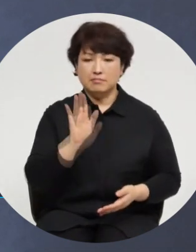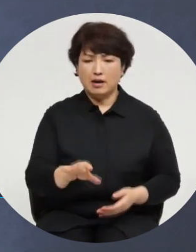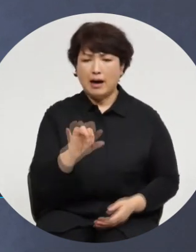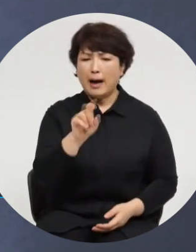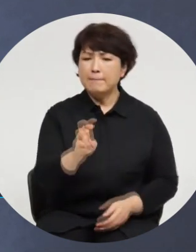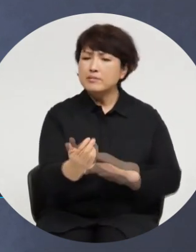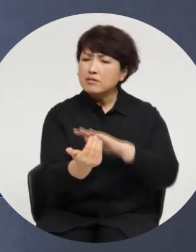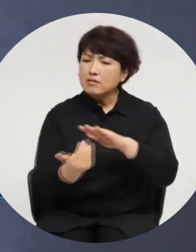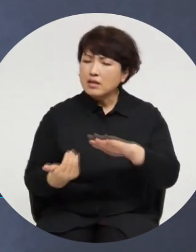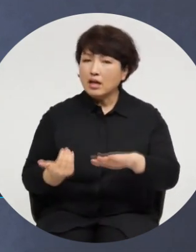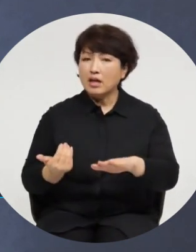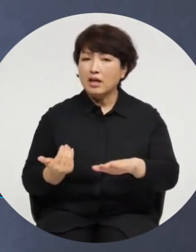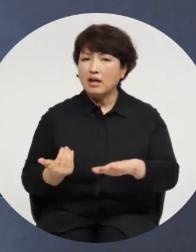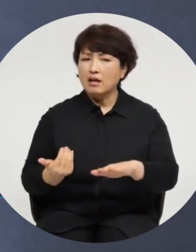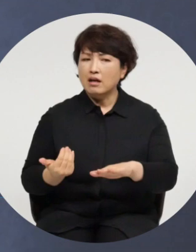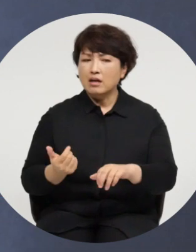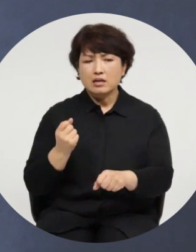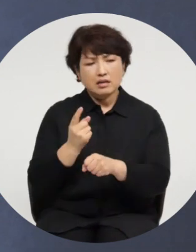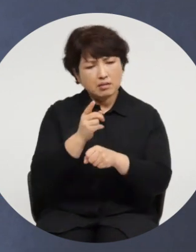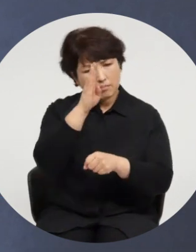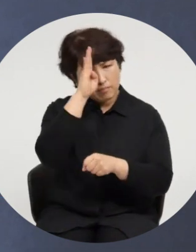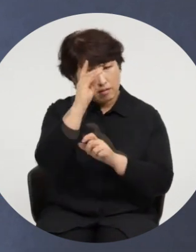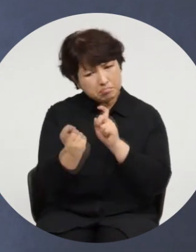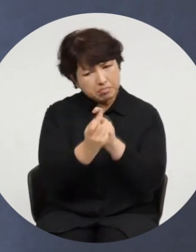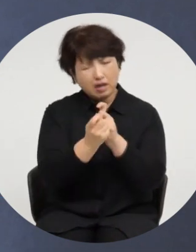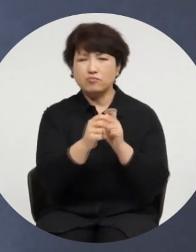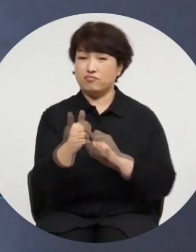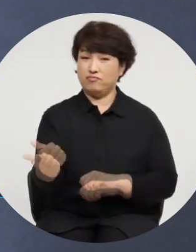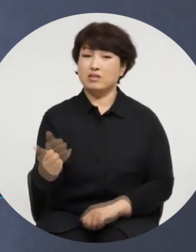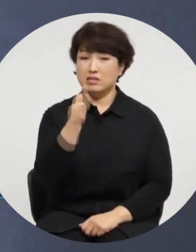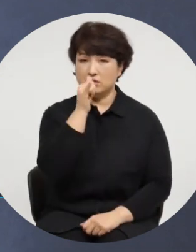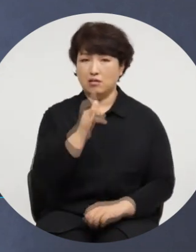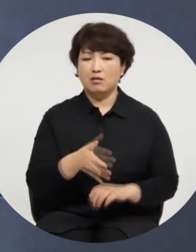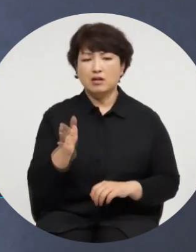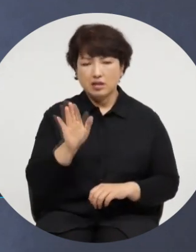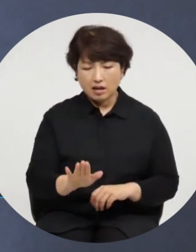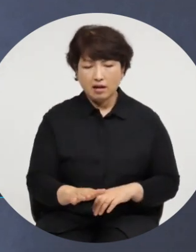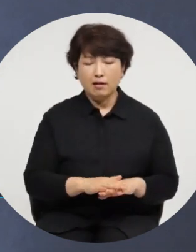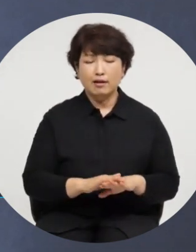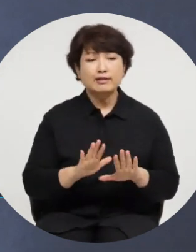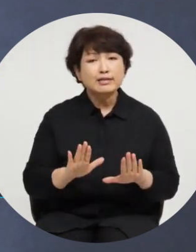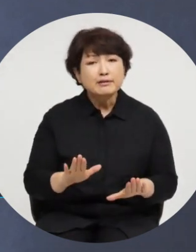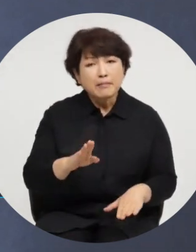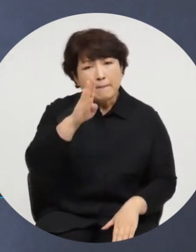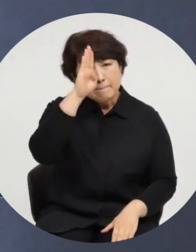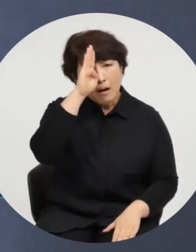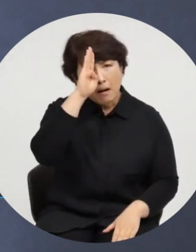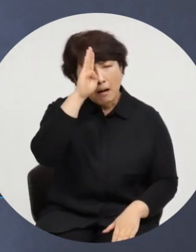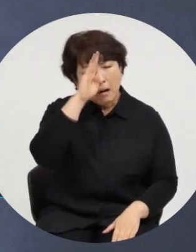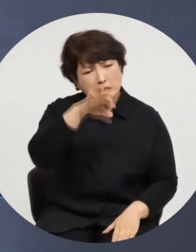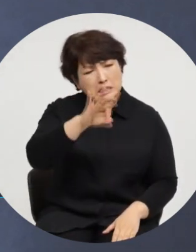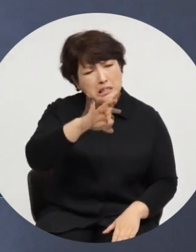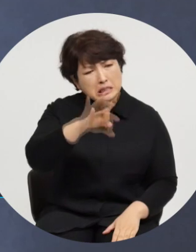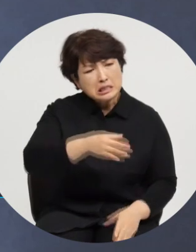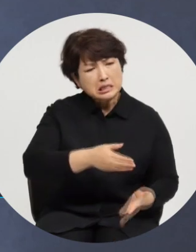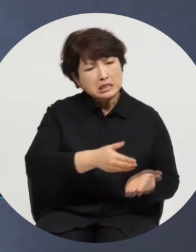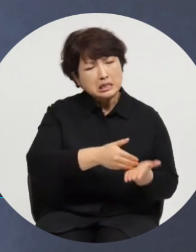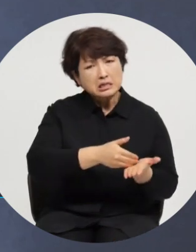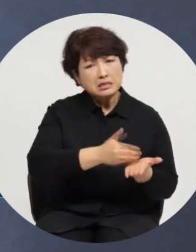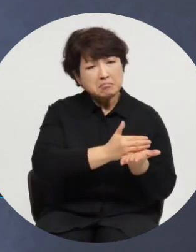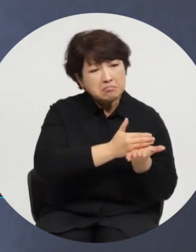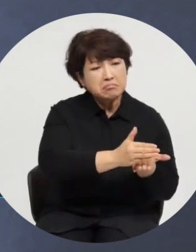걸리기 전에 다른 병으로 죽어 버려요 어 그런데 인자 다른 병을 다 이기니까 인자